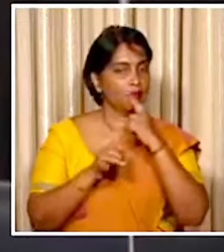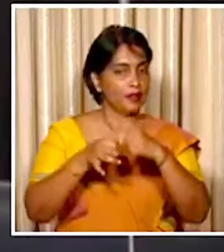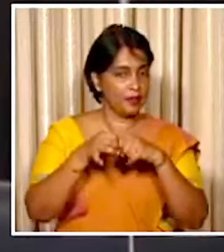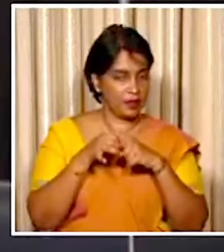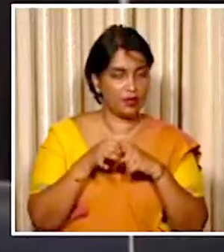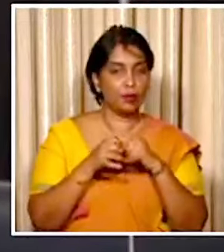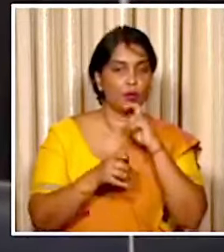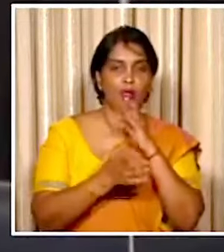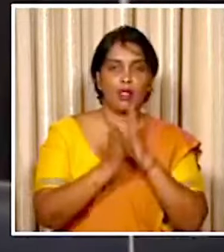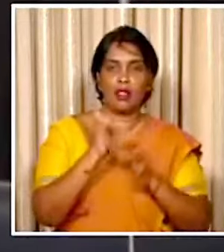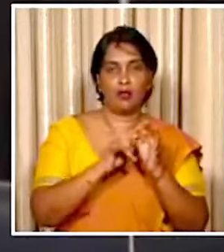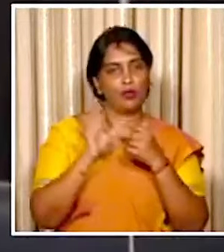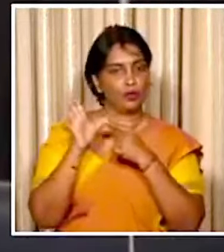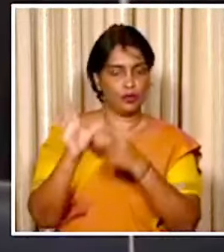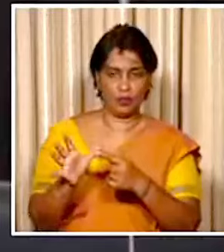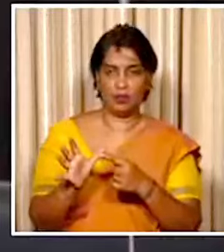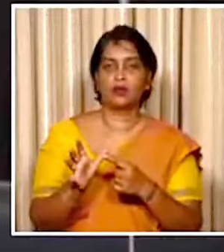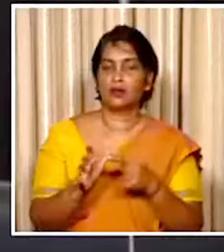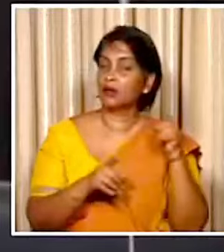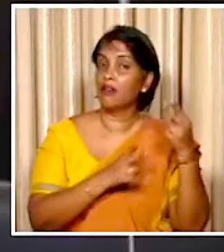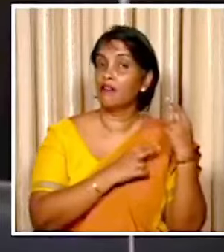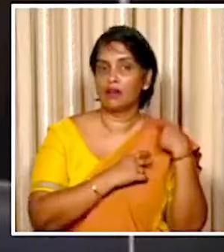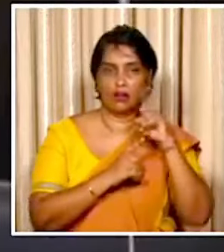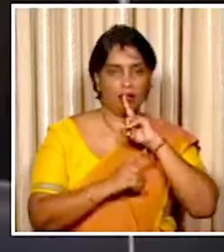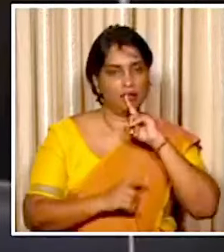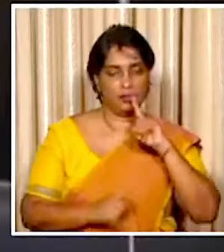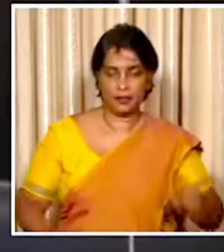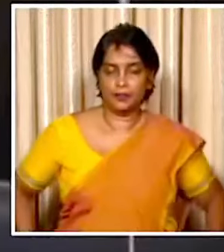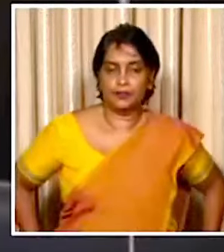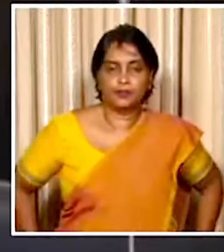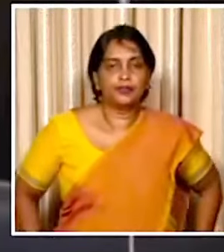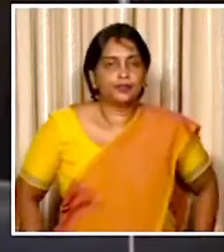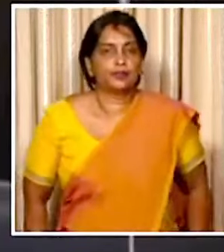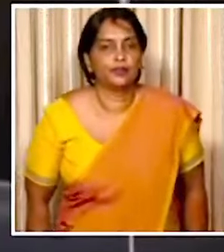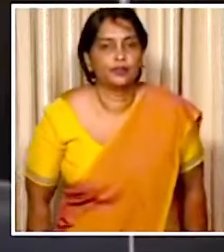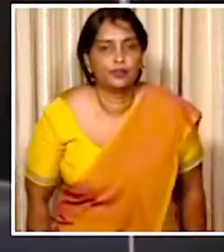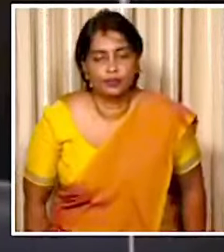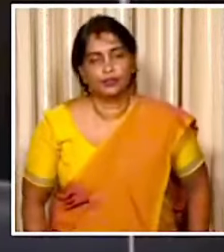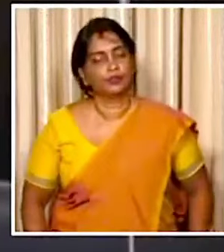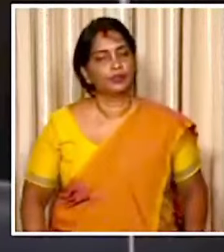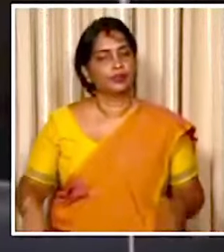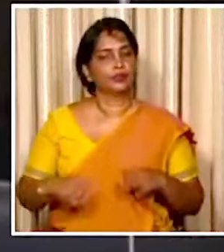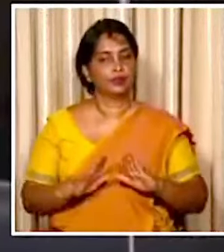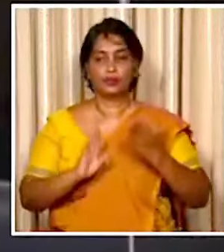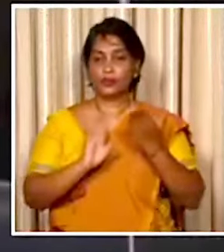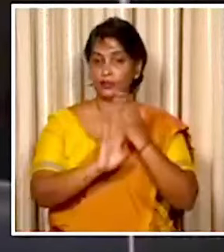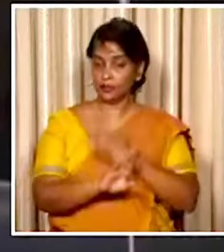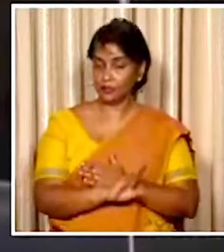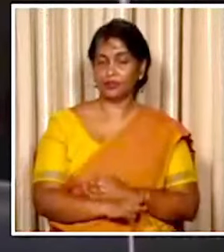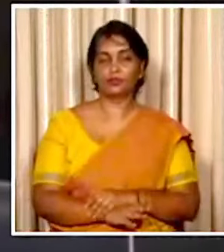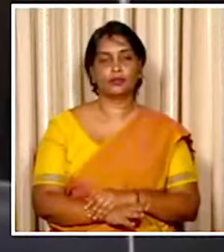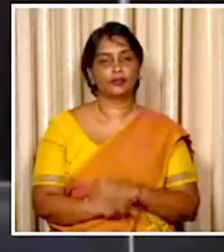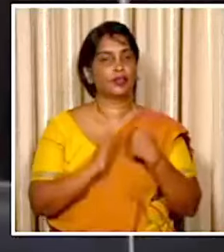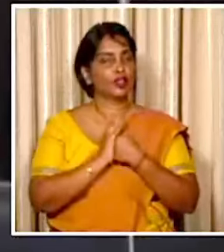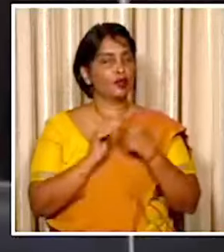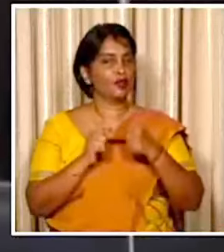ගරු අධිකරණමැතිතුමාත් පිළිතුරු දෙනවා අදාළ අංශයට අපි යොමු කරන් මම යොමු කරනවා ඒ ඔතුමා මතු කරපු කාරණය ඊට පෙරාතුව ගරු